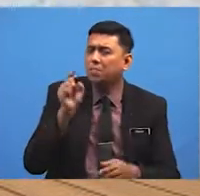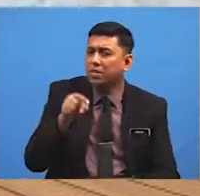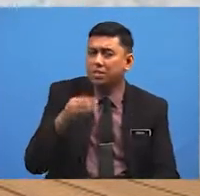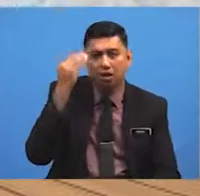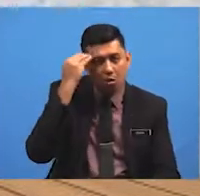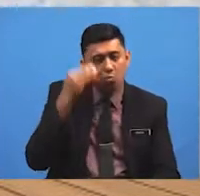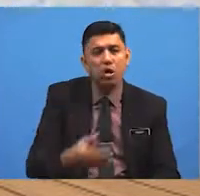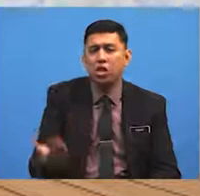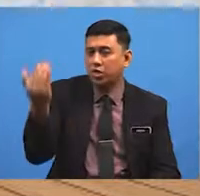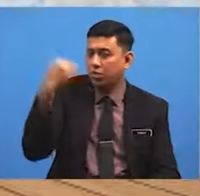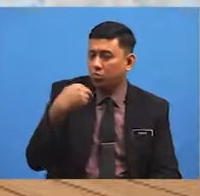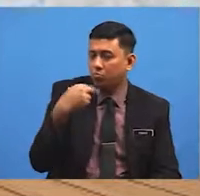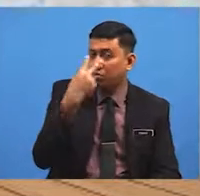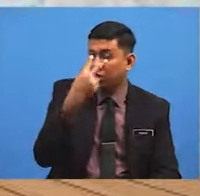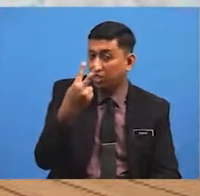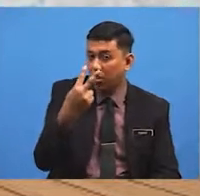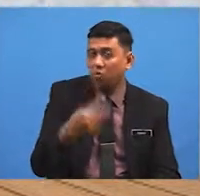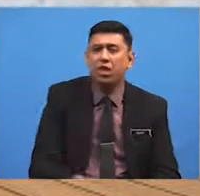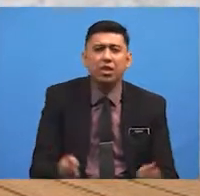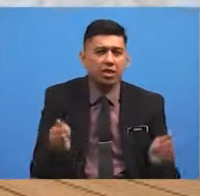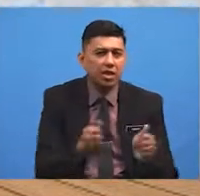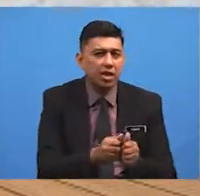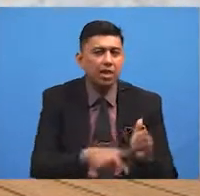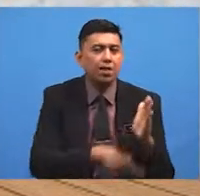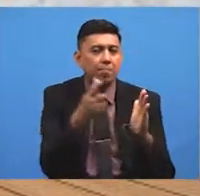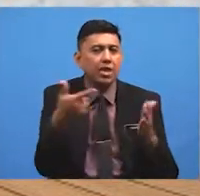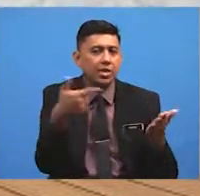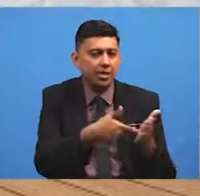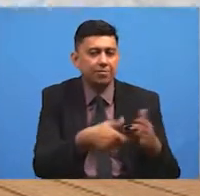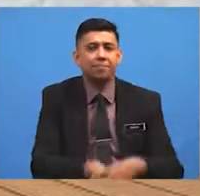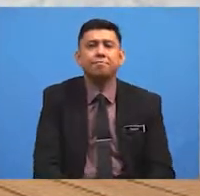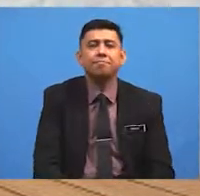jauh kita lihat dengan lebih lanjut